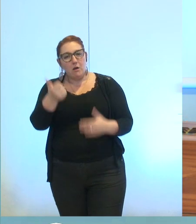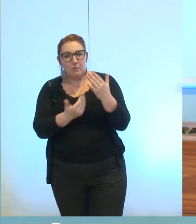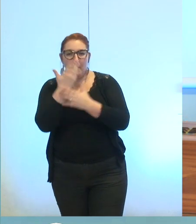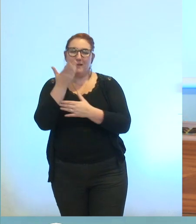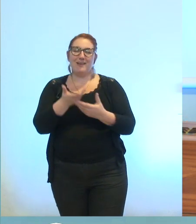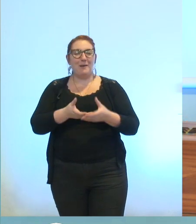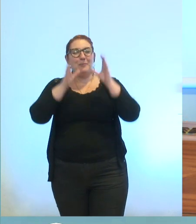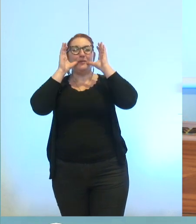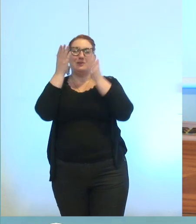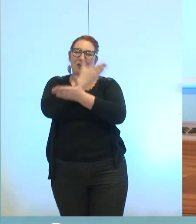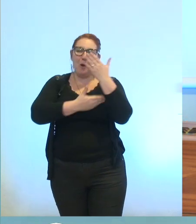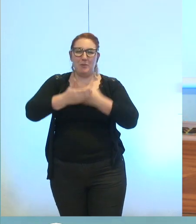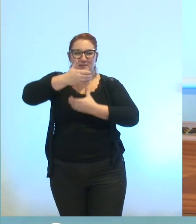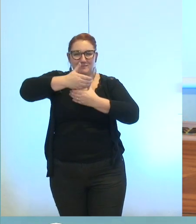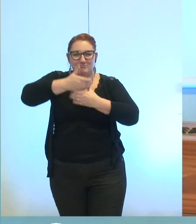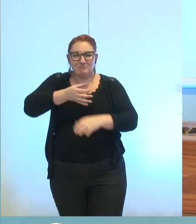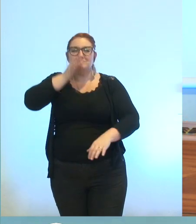merci Monsieur